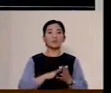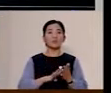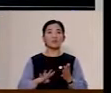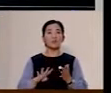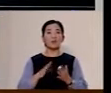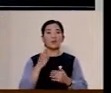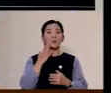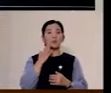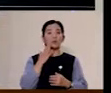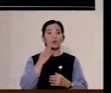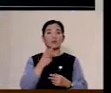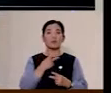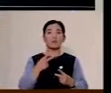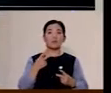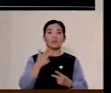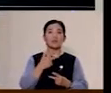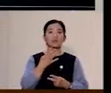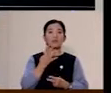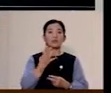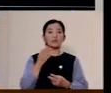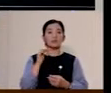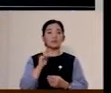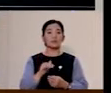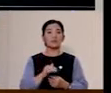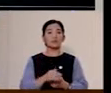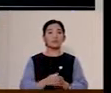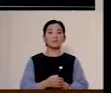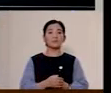34290 приближенно равно 34000.